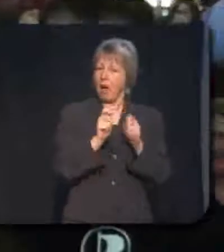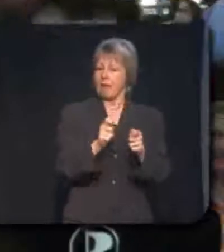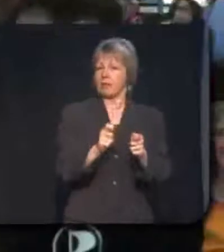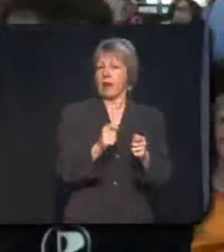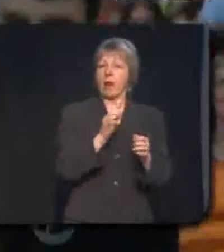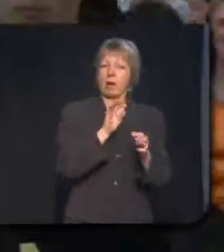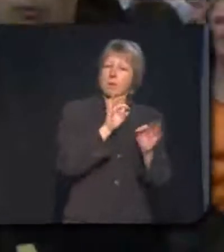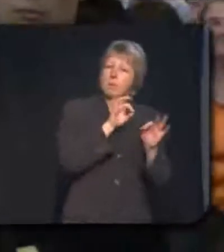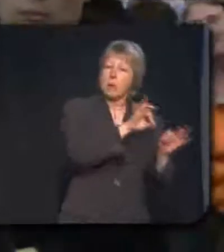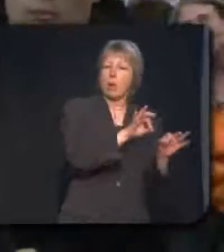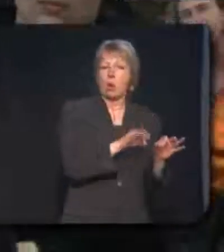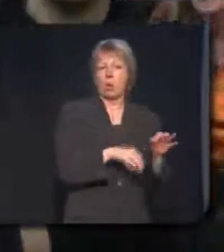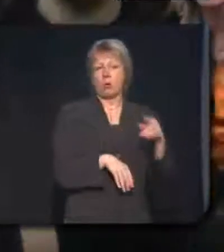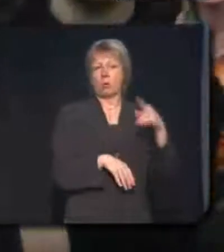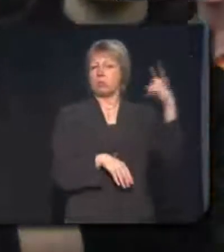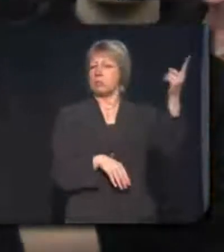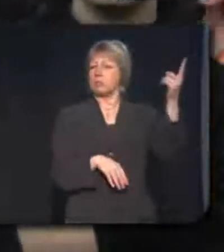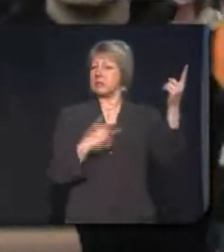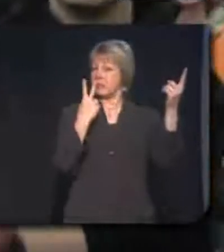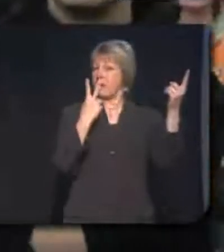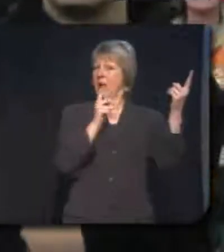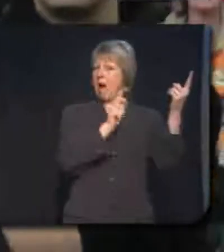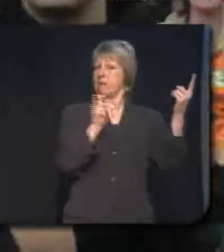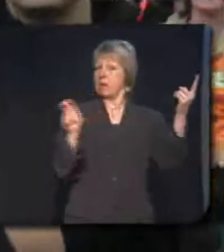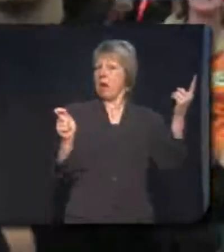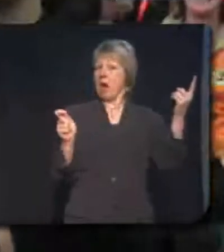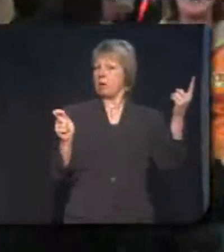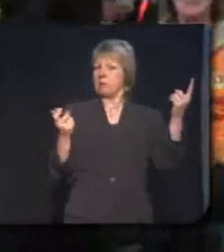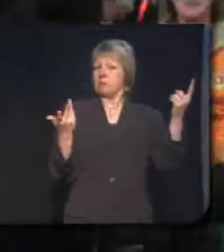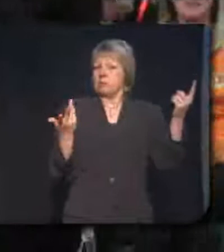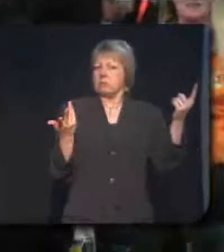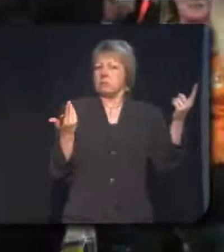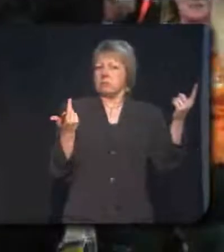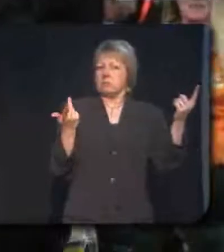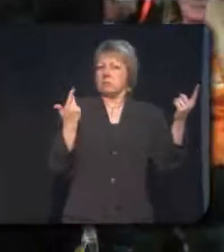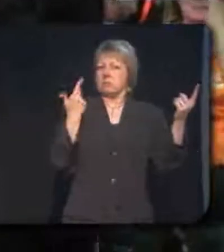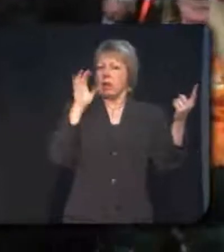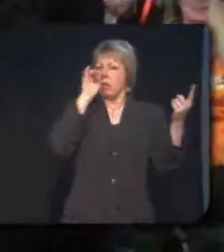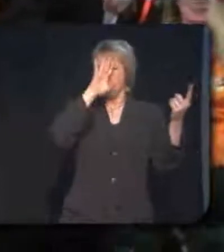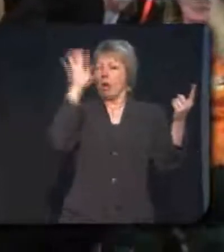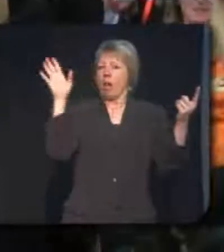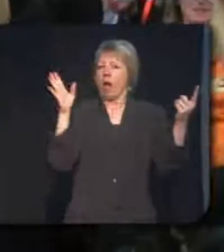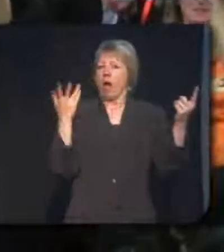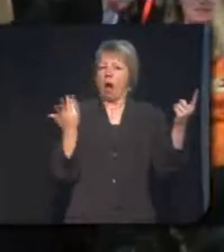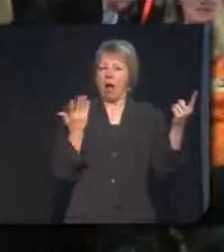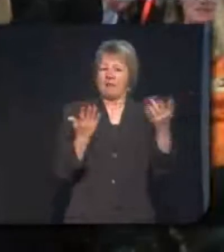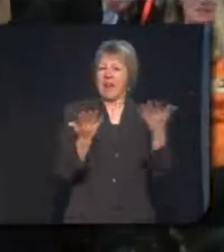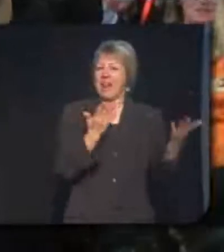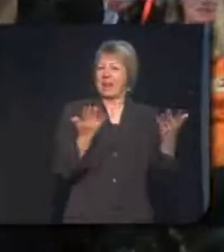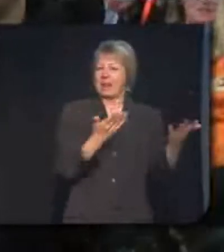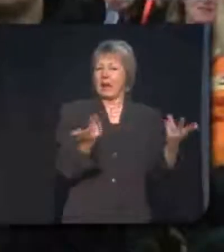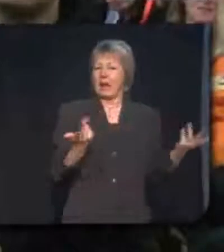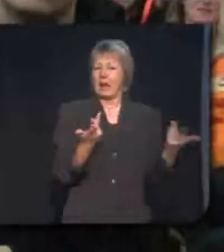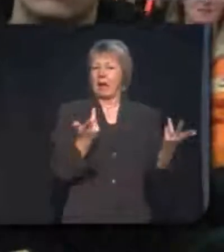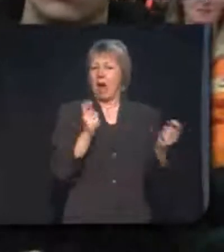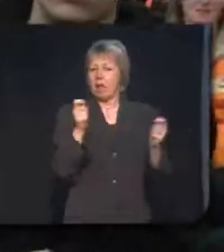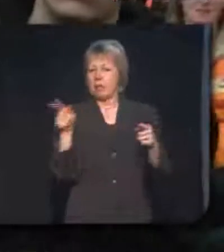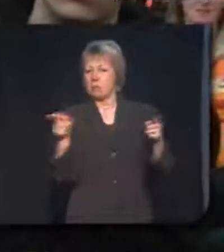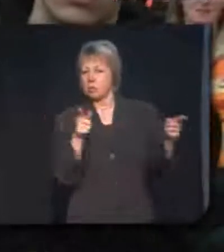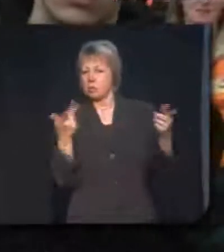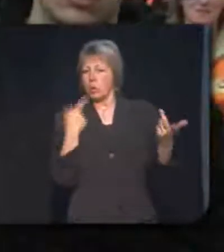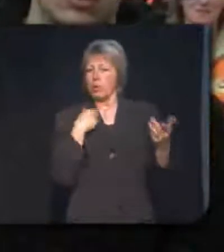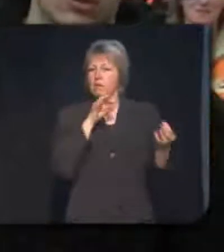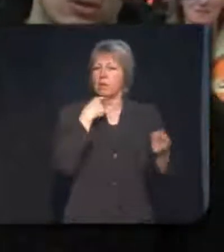es sind zwei Anträge oder mir konnte hier vorne niemand erklären für welchen Antrag ich jetzt pro reden darf für einen der beiden